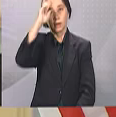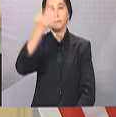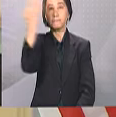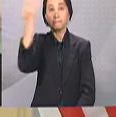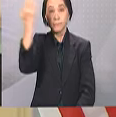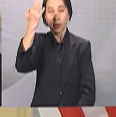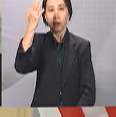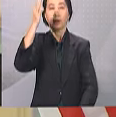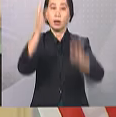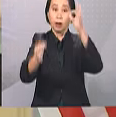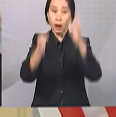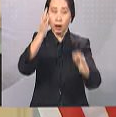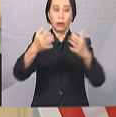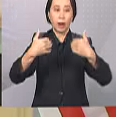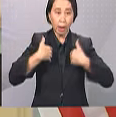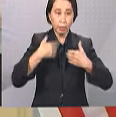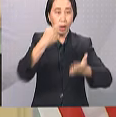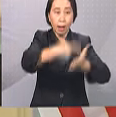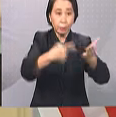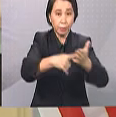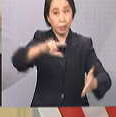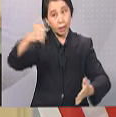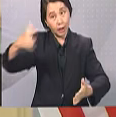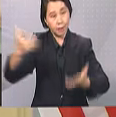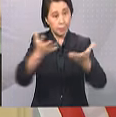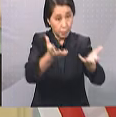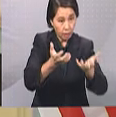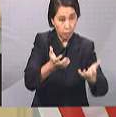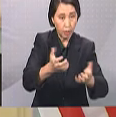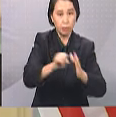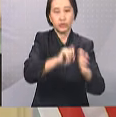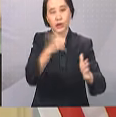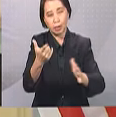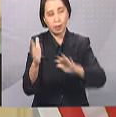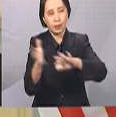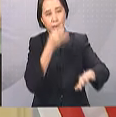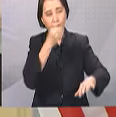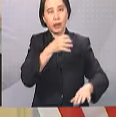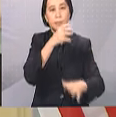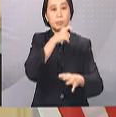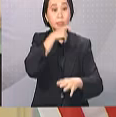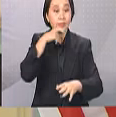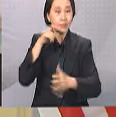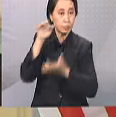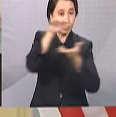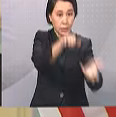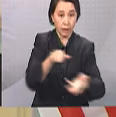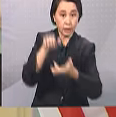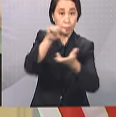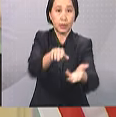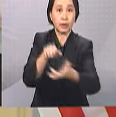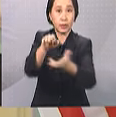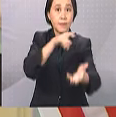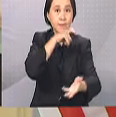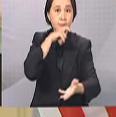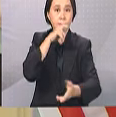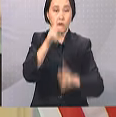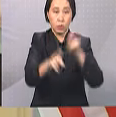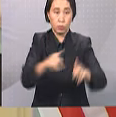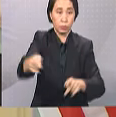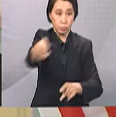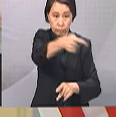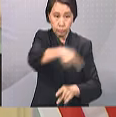jika ada keperluan lain selain daripada barang makanan kering yang dibekalkan, penduduk di situ